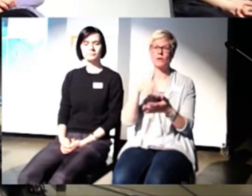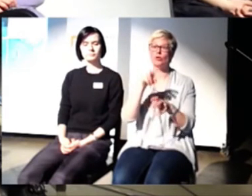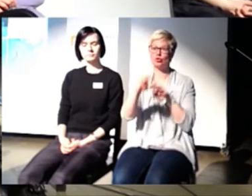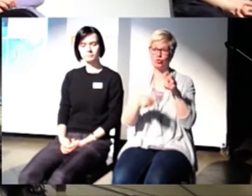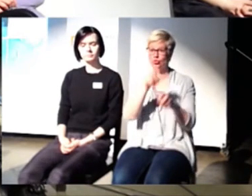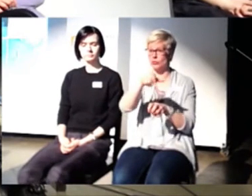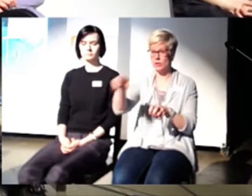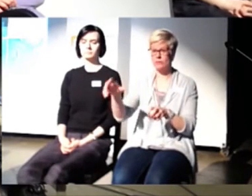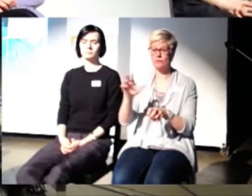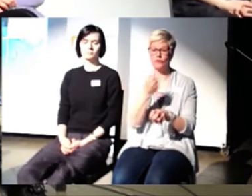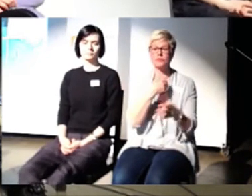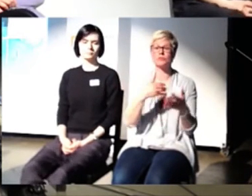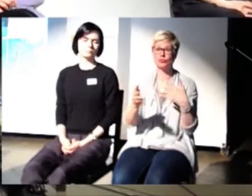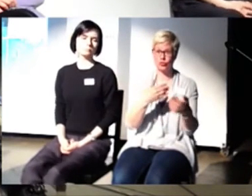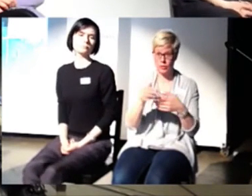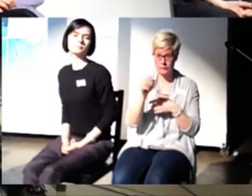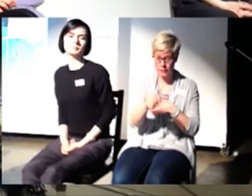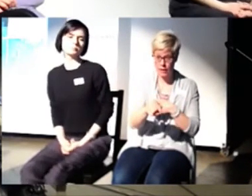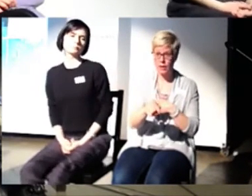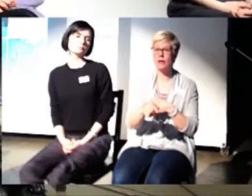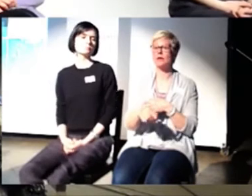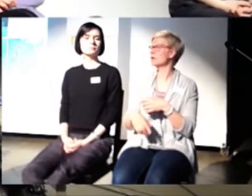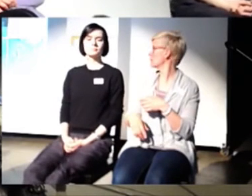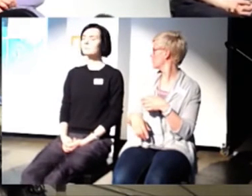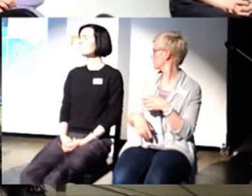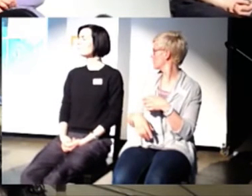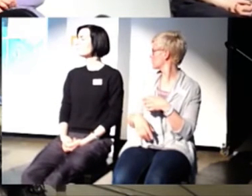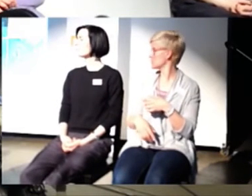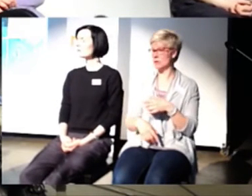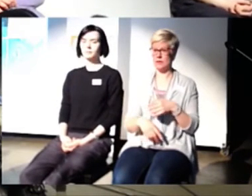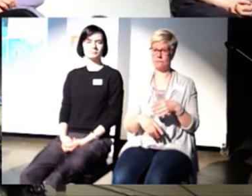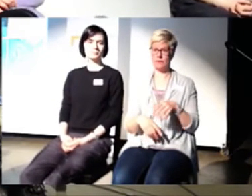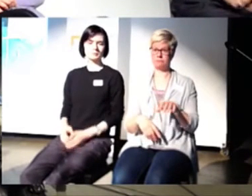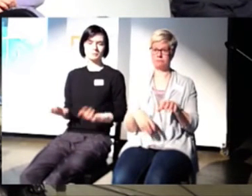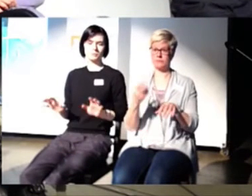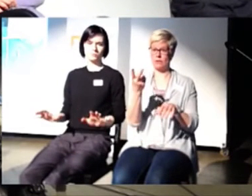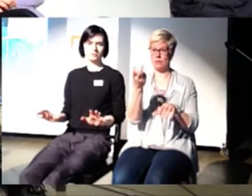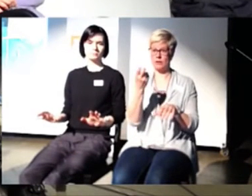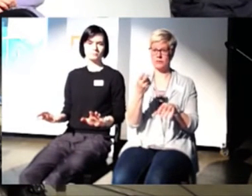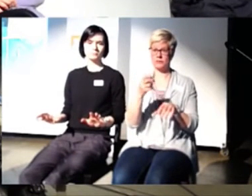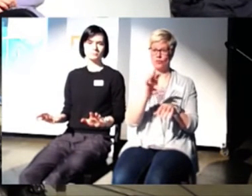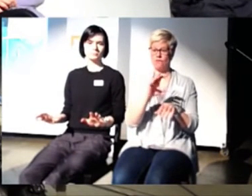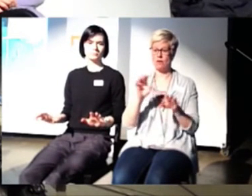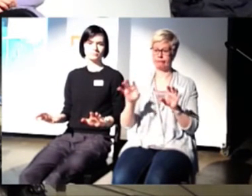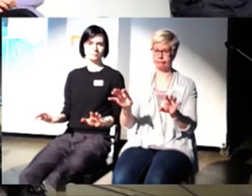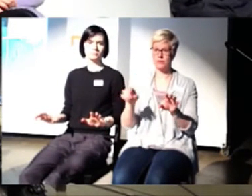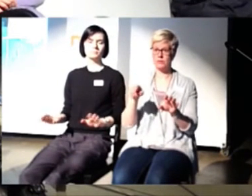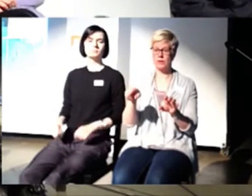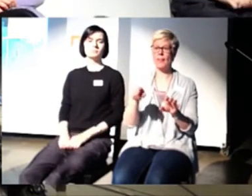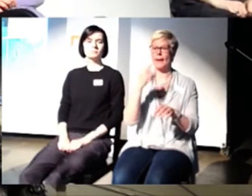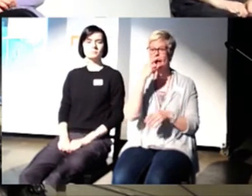Ja sitten toisissa kahdessa kuvassa näkyy uusi tai iso kuvataiteilijan